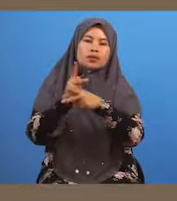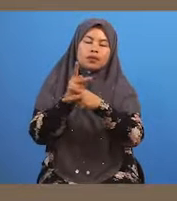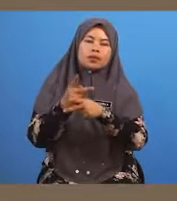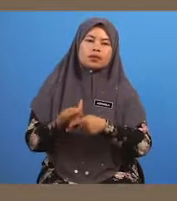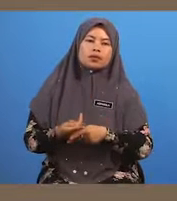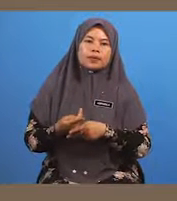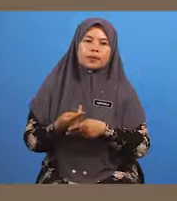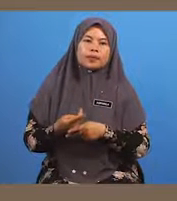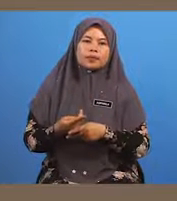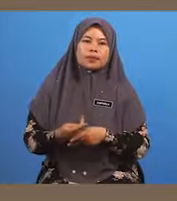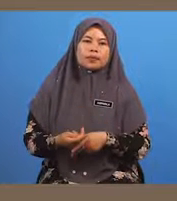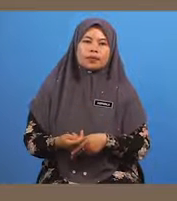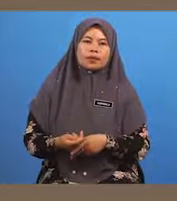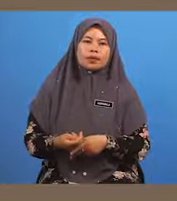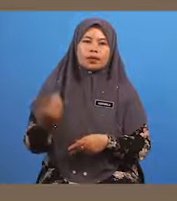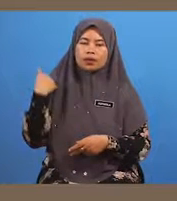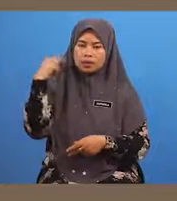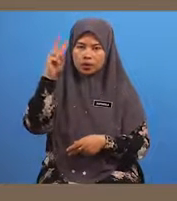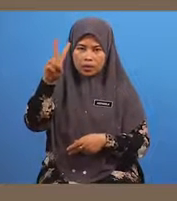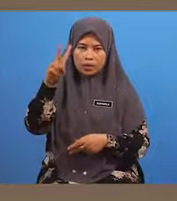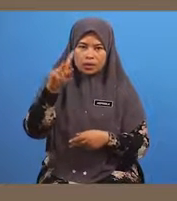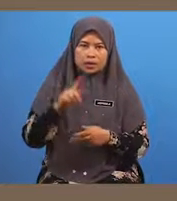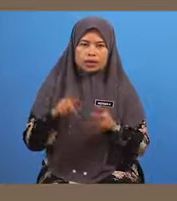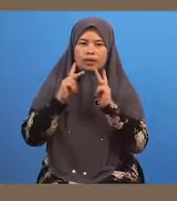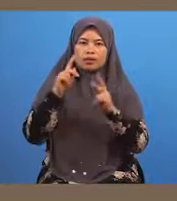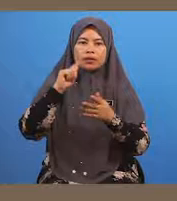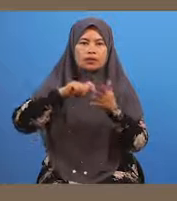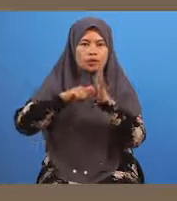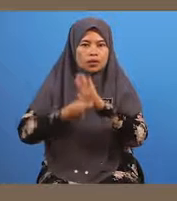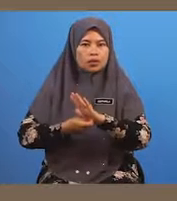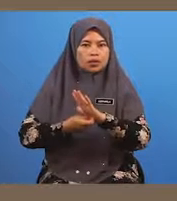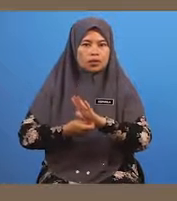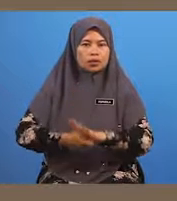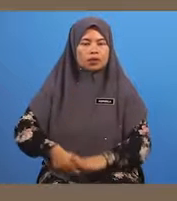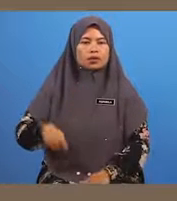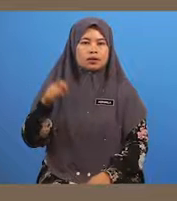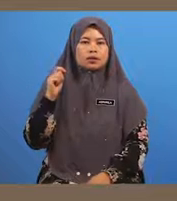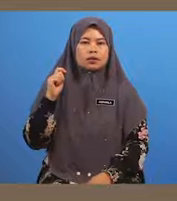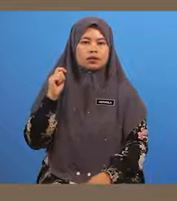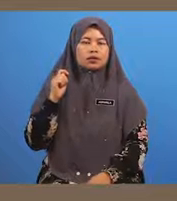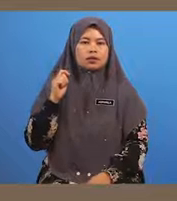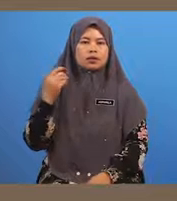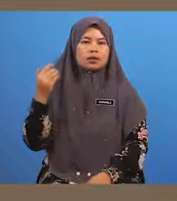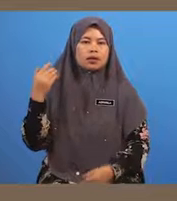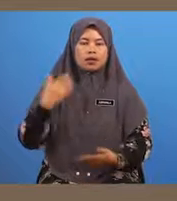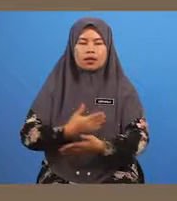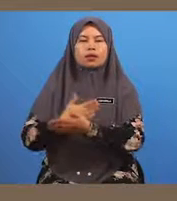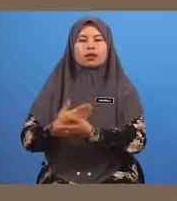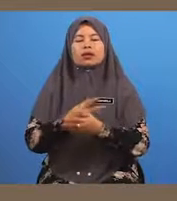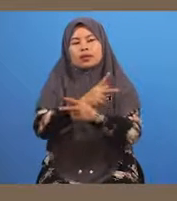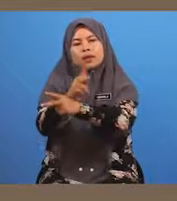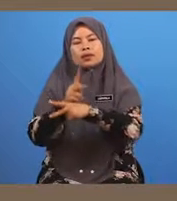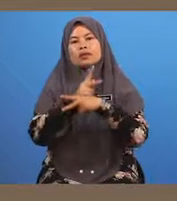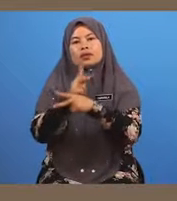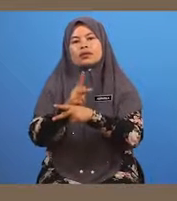ini mengandungi 2 kata kunci, iaitu kata kunci pertama anak yang dipelihara, manakala kata kunci